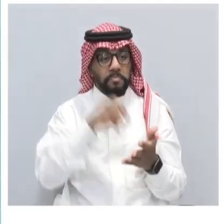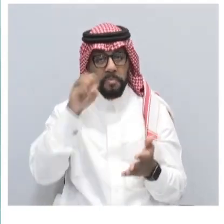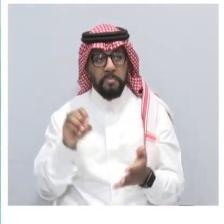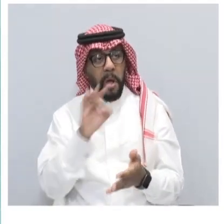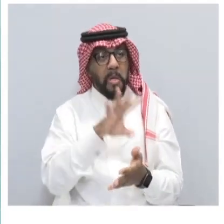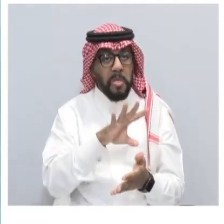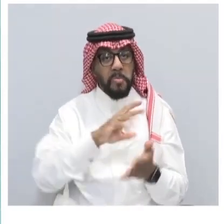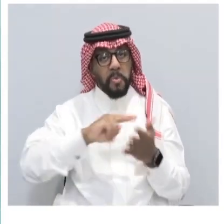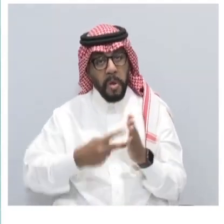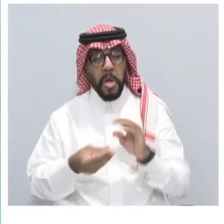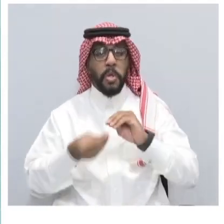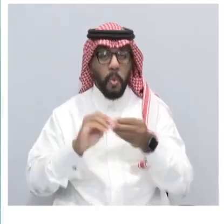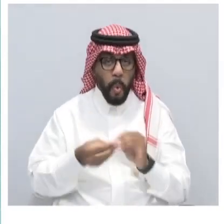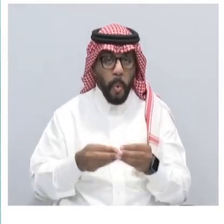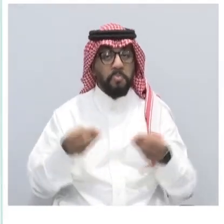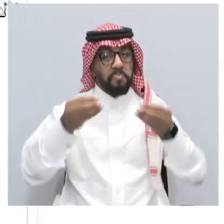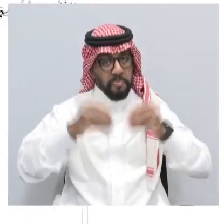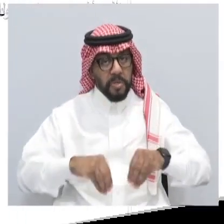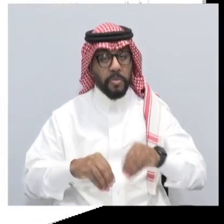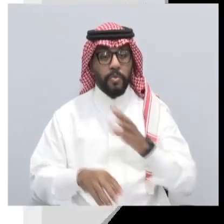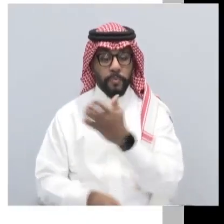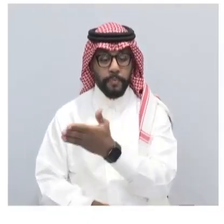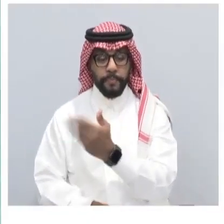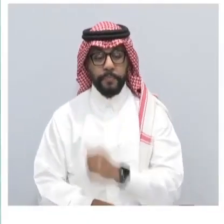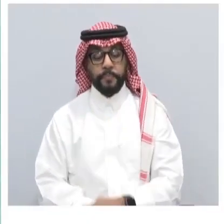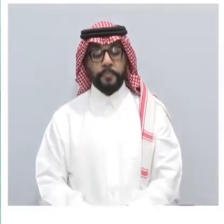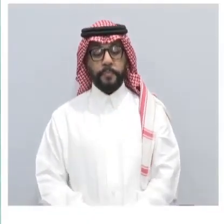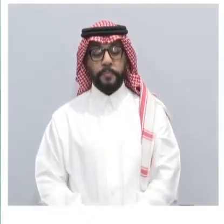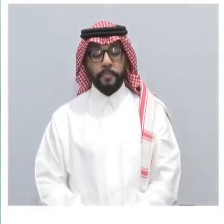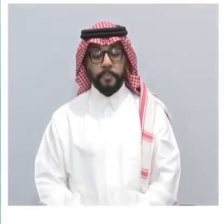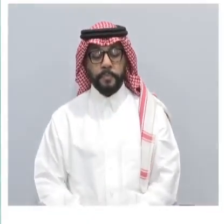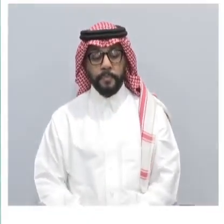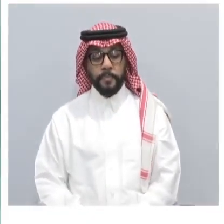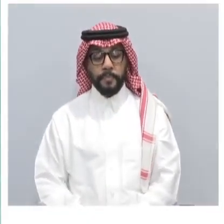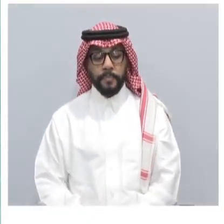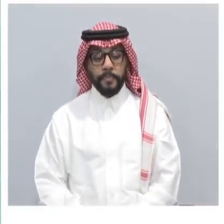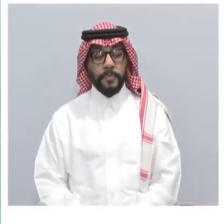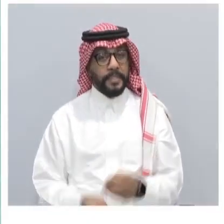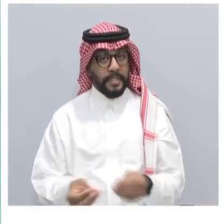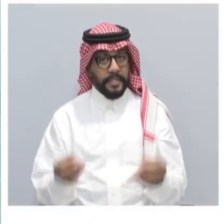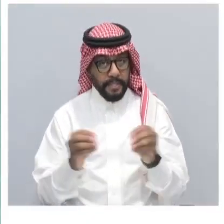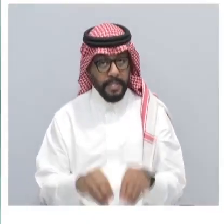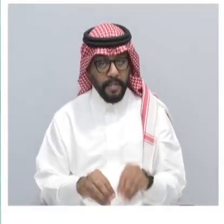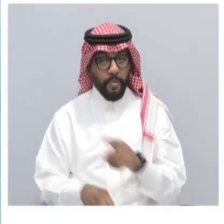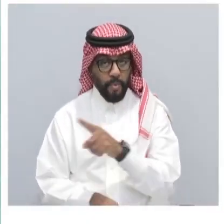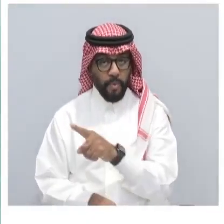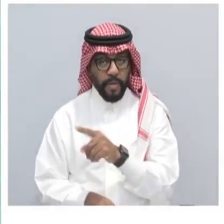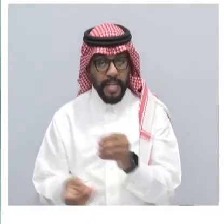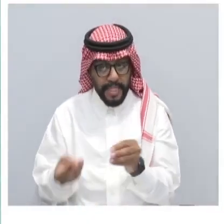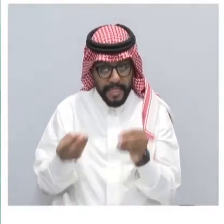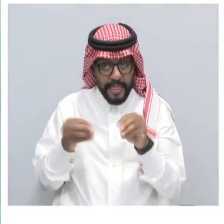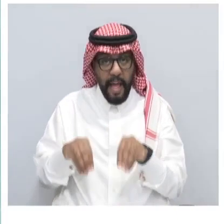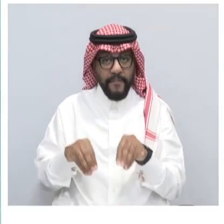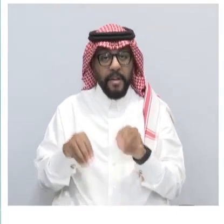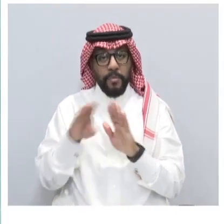من الالوان او حتى اضافه حدود للصفحه فنستطيع ابناء الطلاب باضافه الحدود والتظليل من خلال